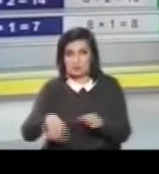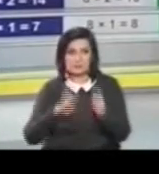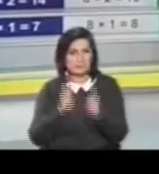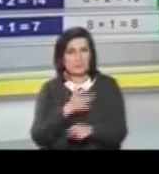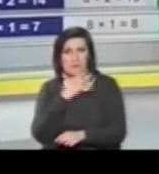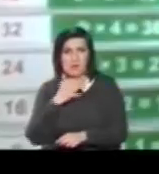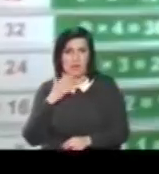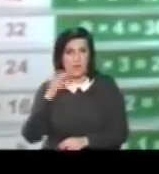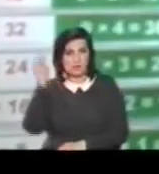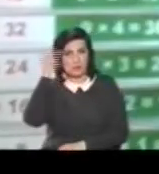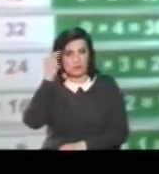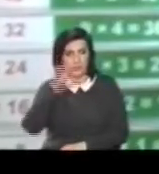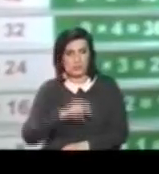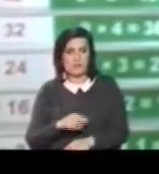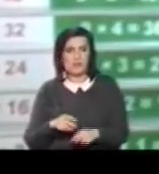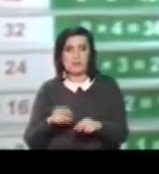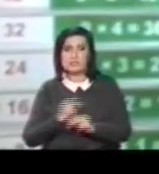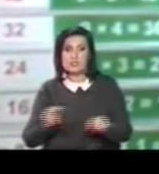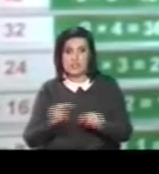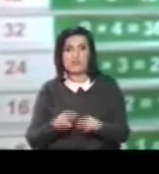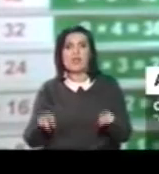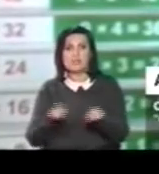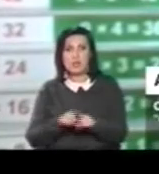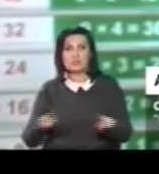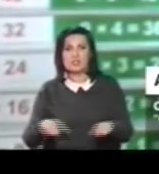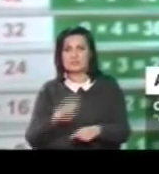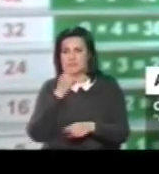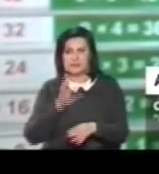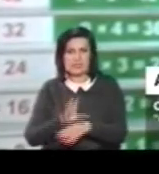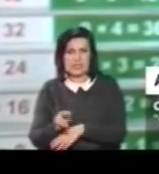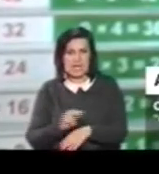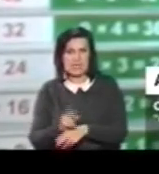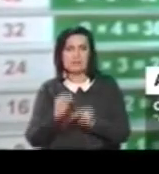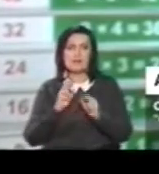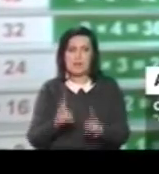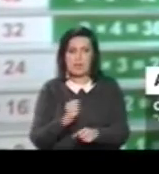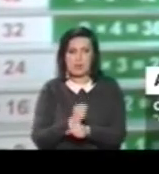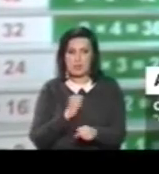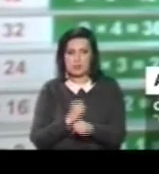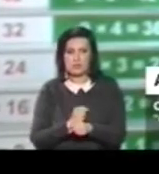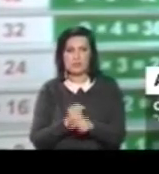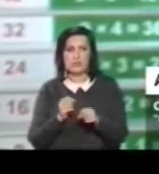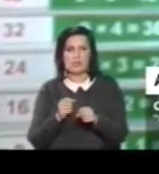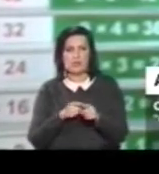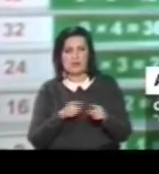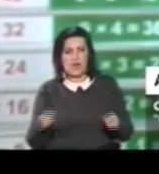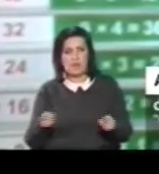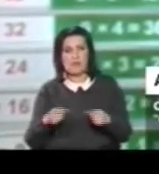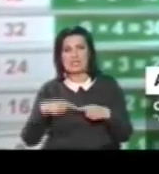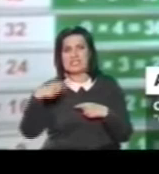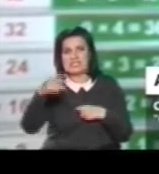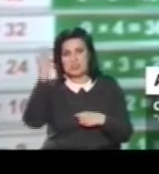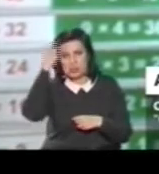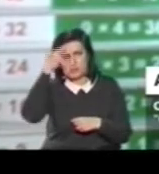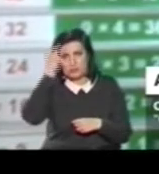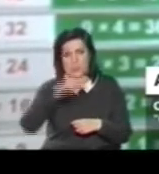зголосилося багато вчителів. Для вчителів також організували класний тренінг з того, як працювати в рамках дистанційного навчання,